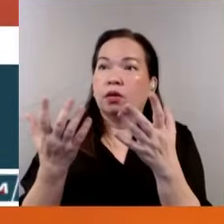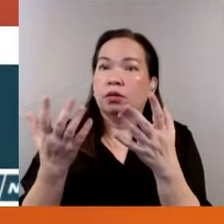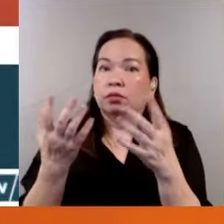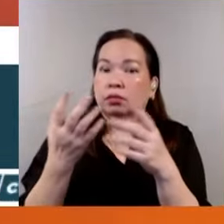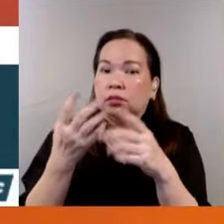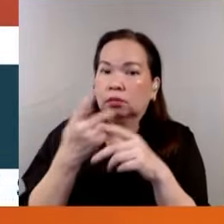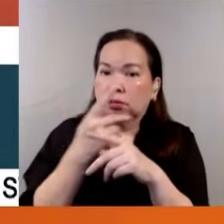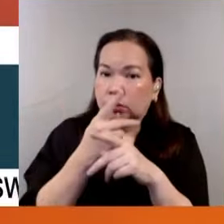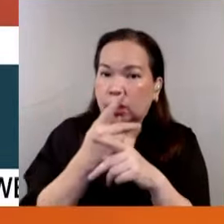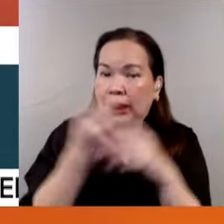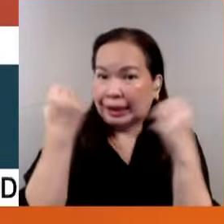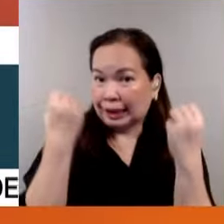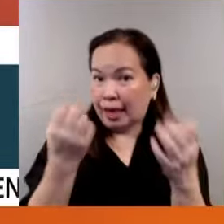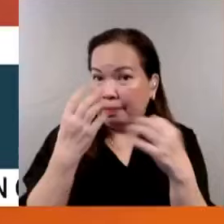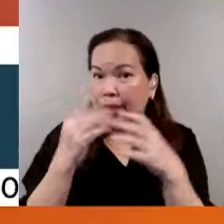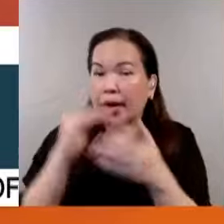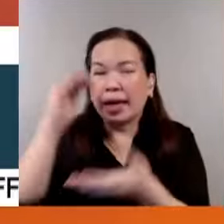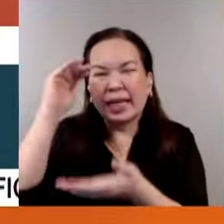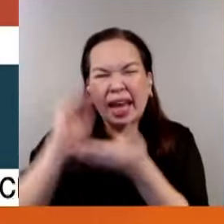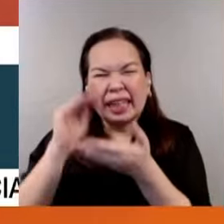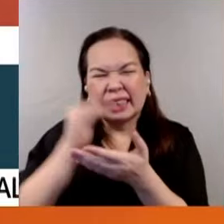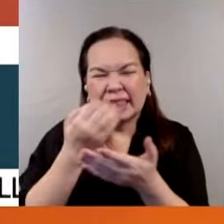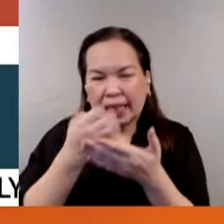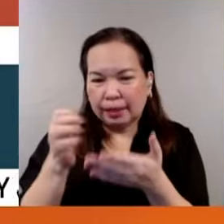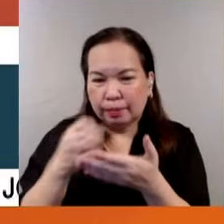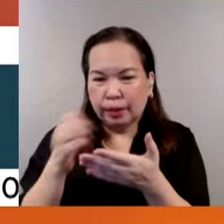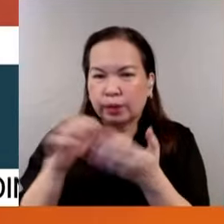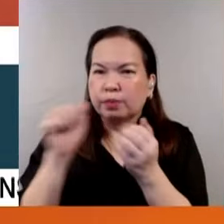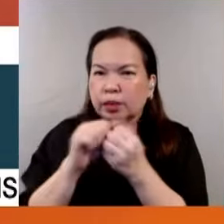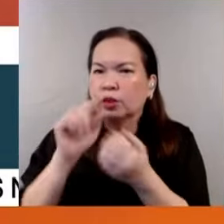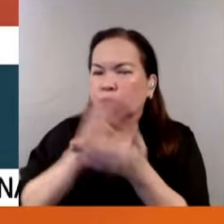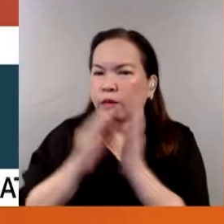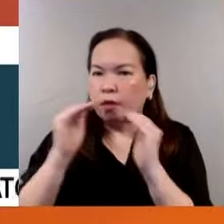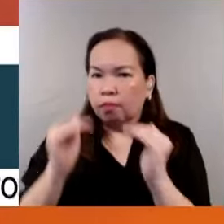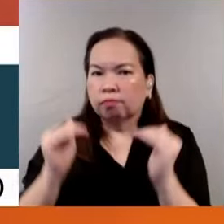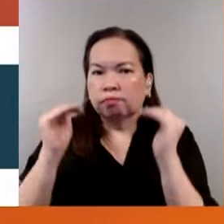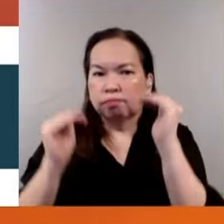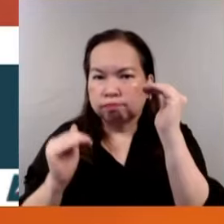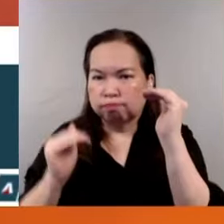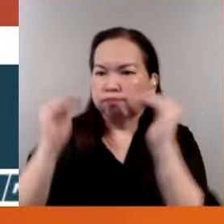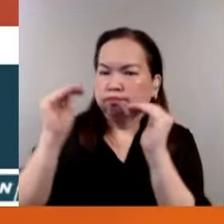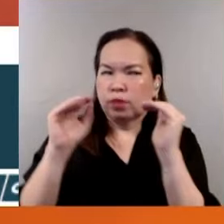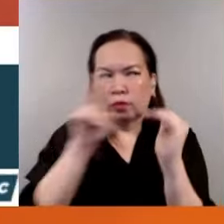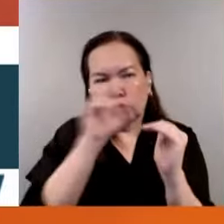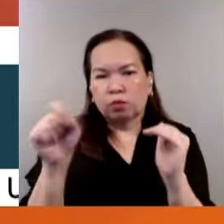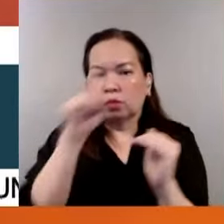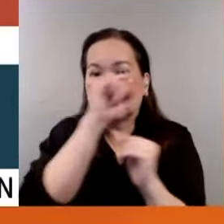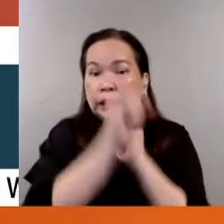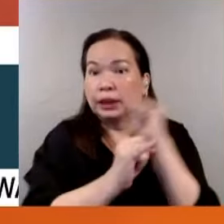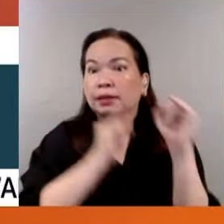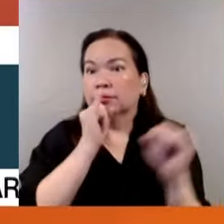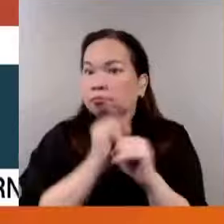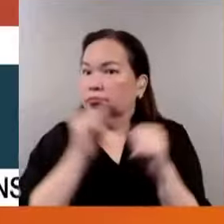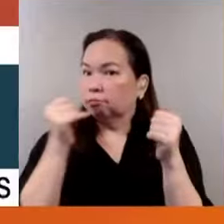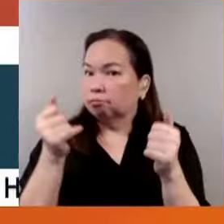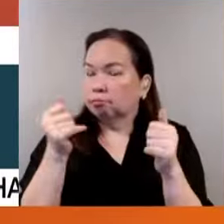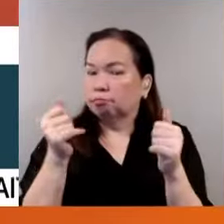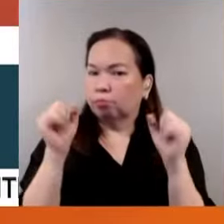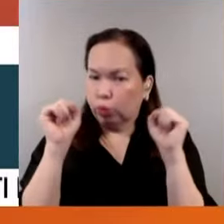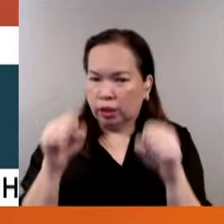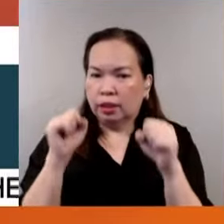So ibig sabihin, magiging competitive ka. Kaya mo nang lumaban sa mga dayuhan.